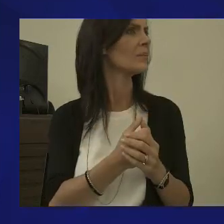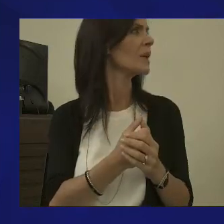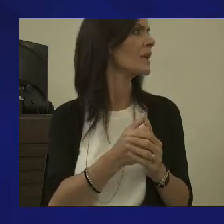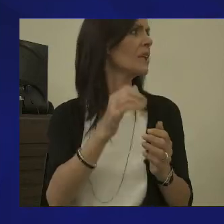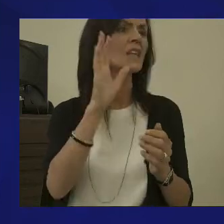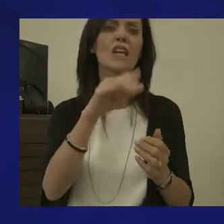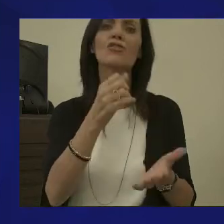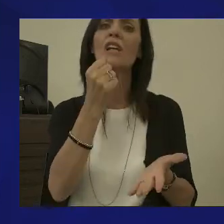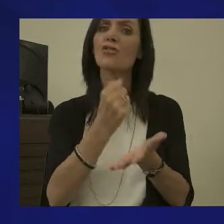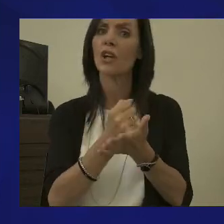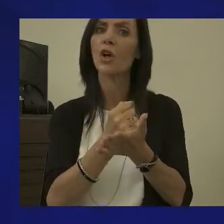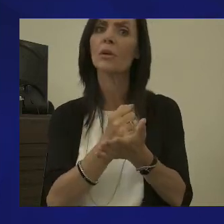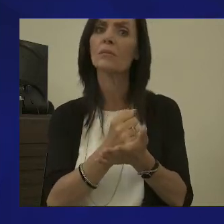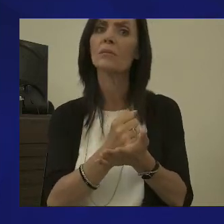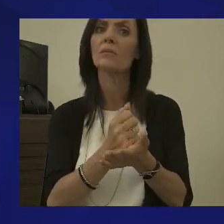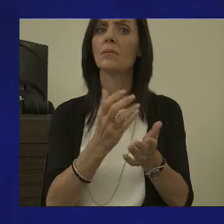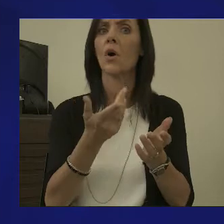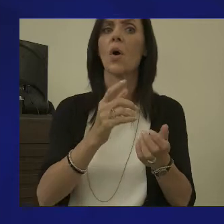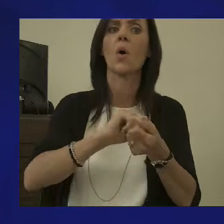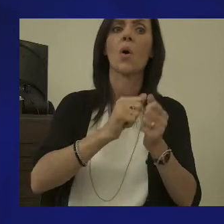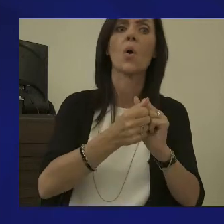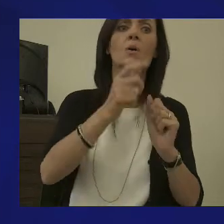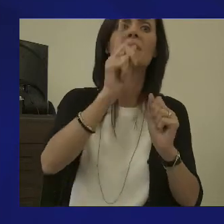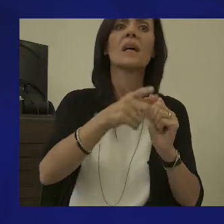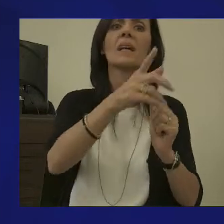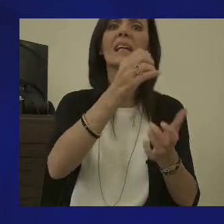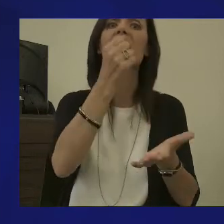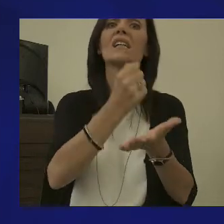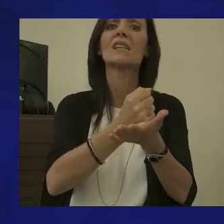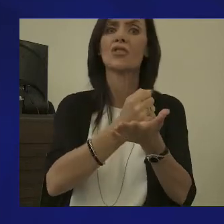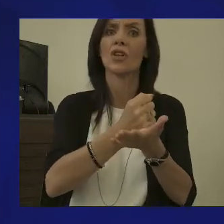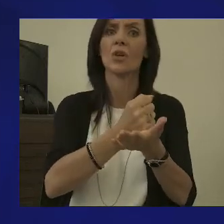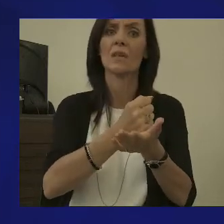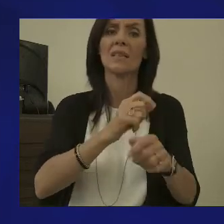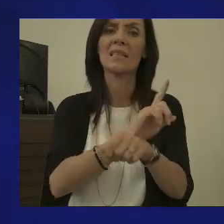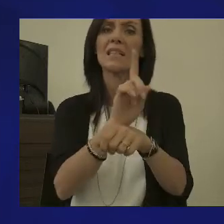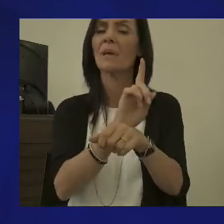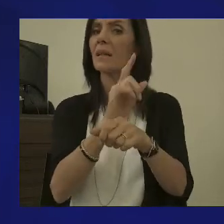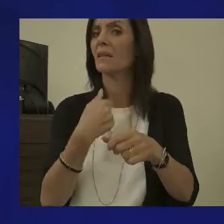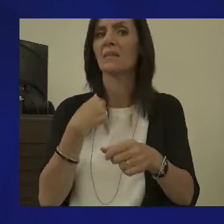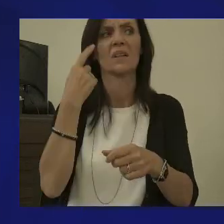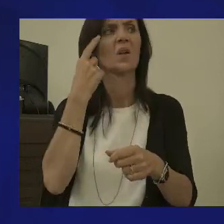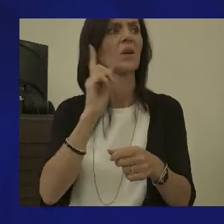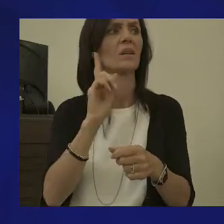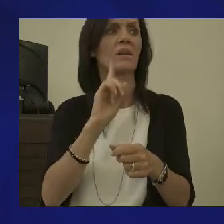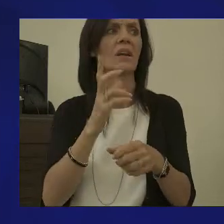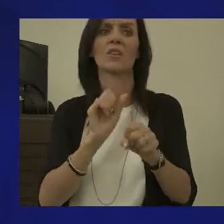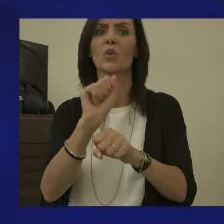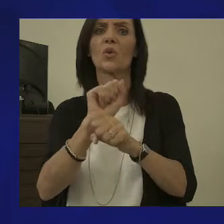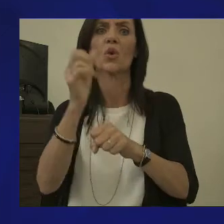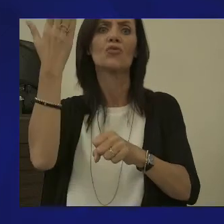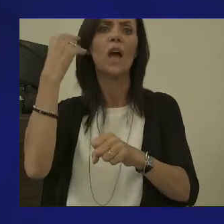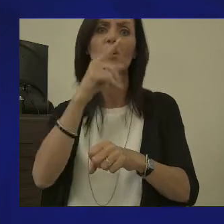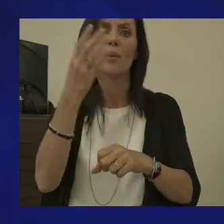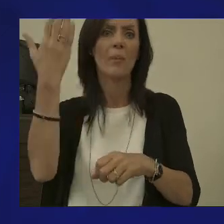יש רישיון בתוקף או שזה צריך רישיון זמני? מה הסטטוס של מפעל היום? אני לא יודע על תלונות שהיו